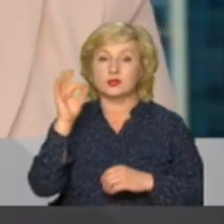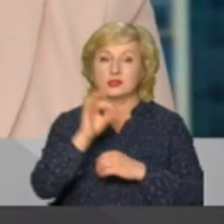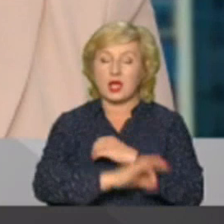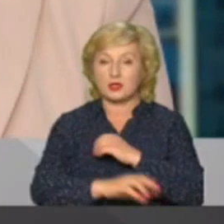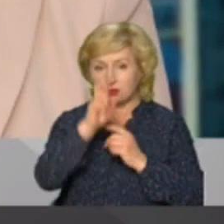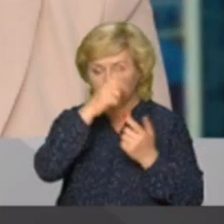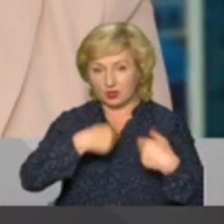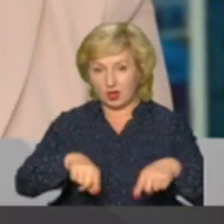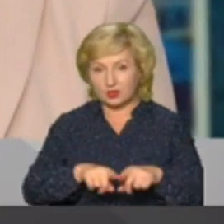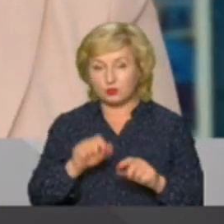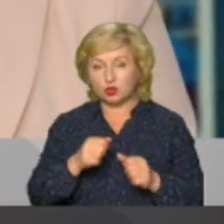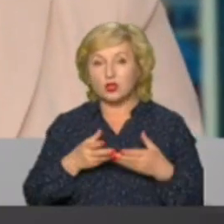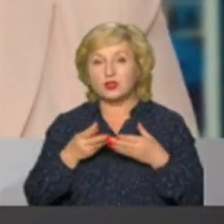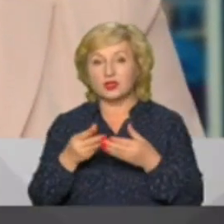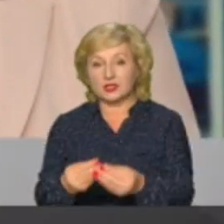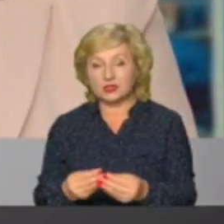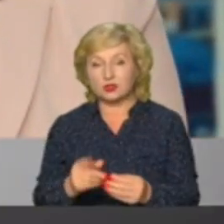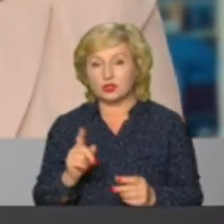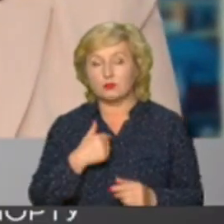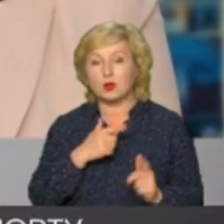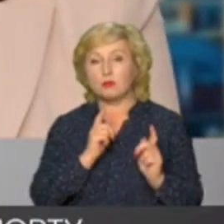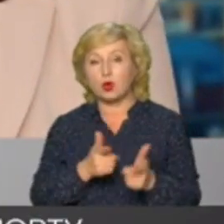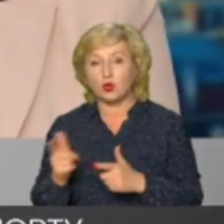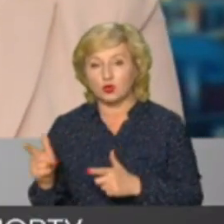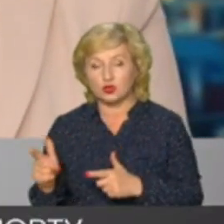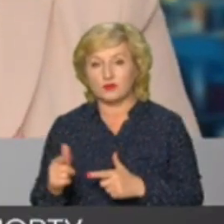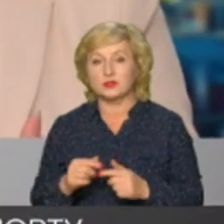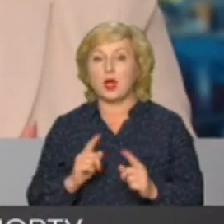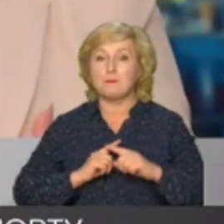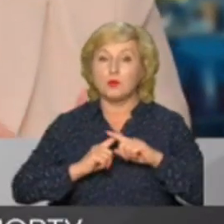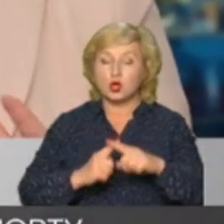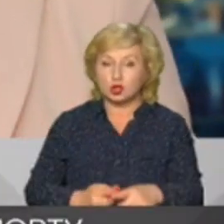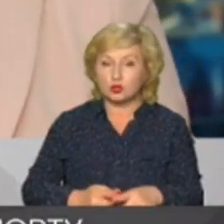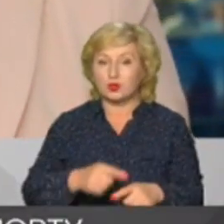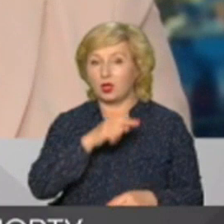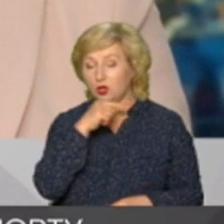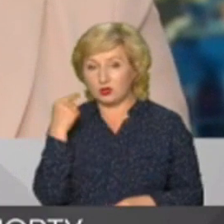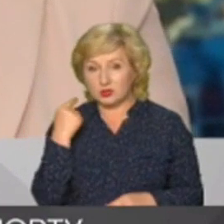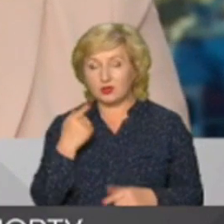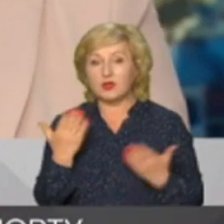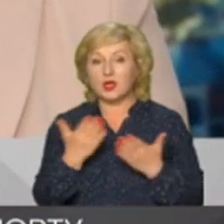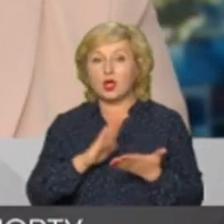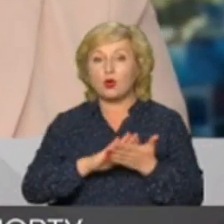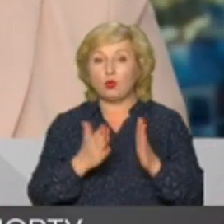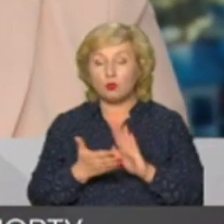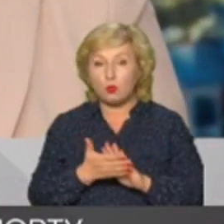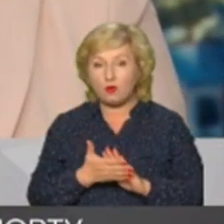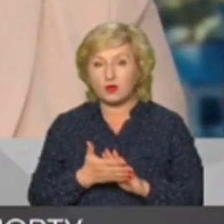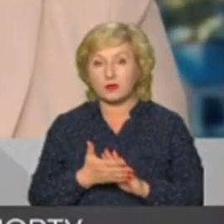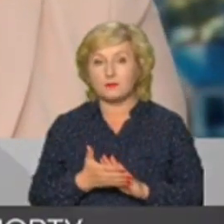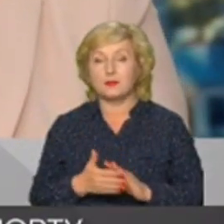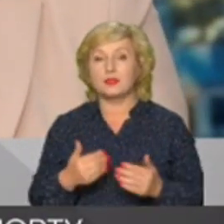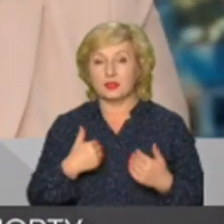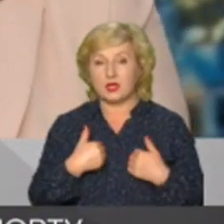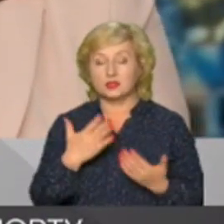також, вони можуть тиснути на нас, щоб ми погоджувалися на якісь поступки Росії, то, знову ж таки, в яких умовах все ж таки в нас